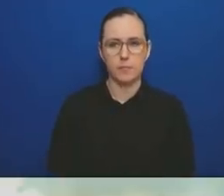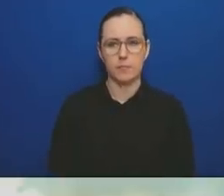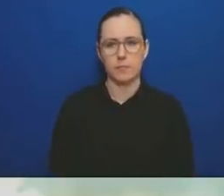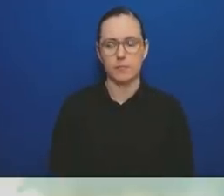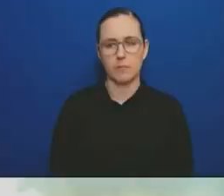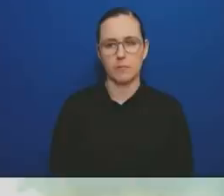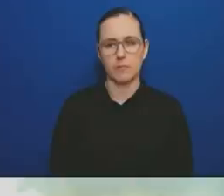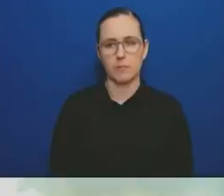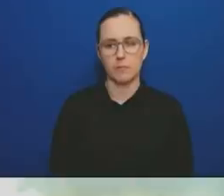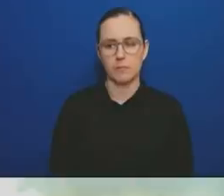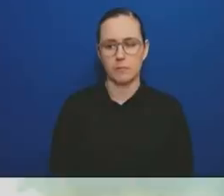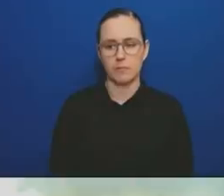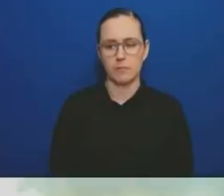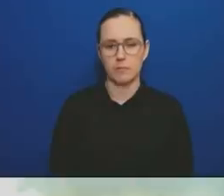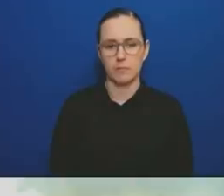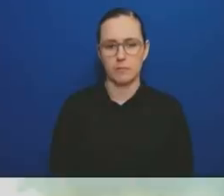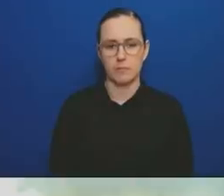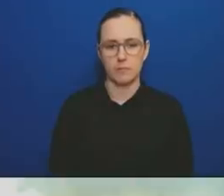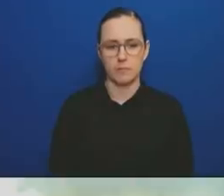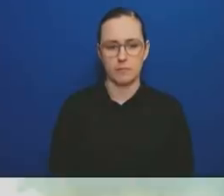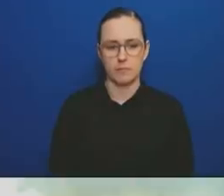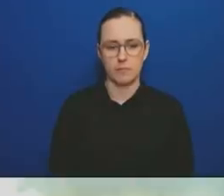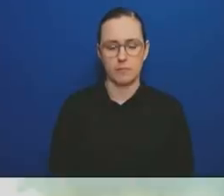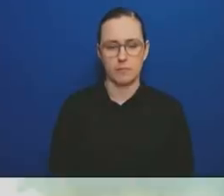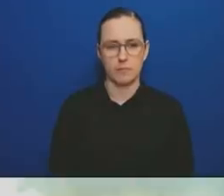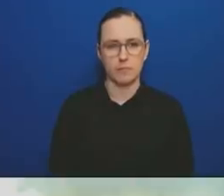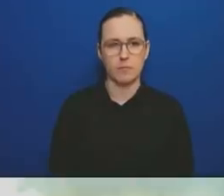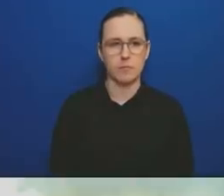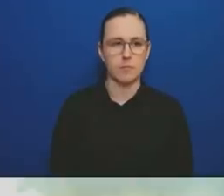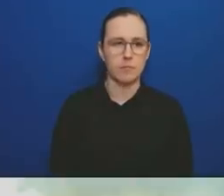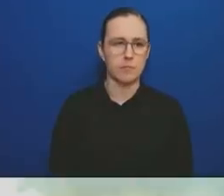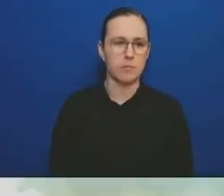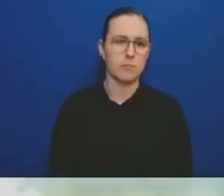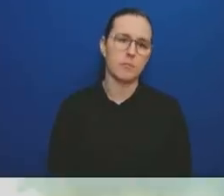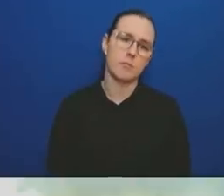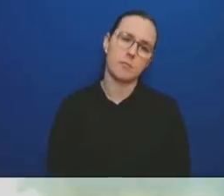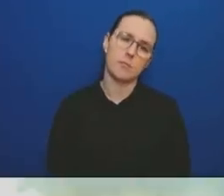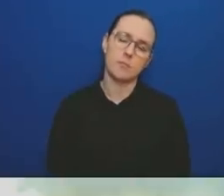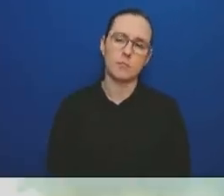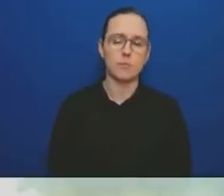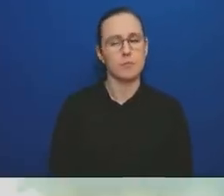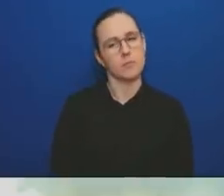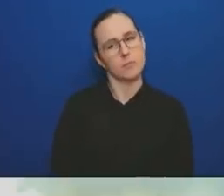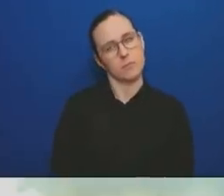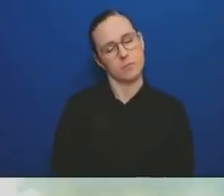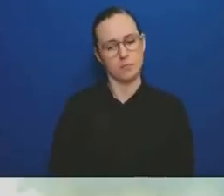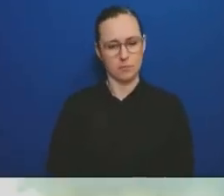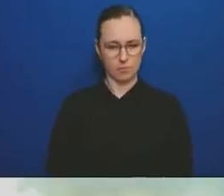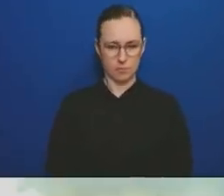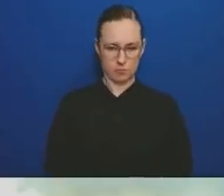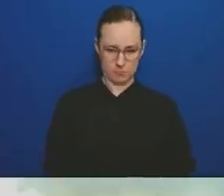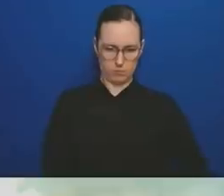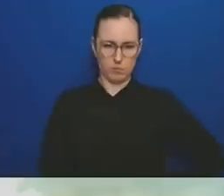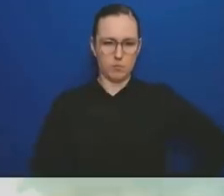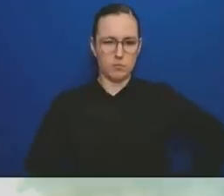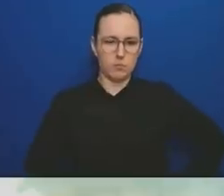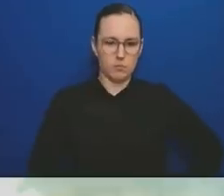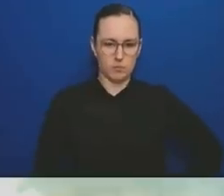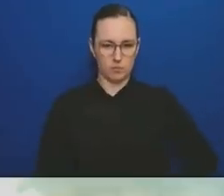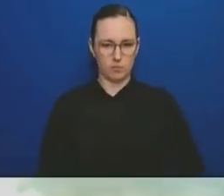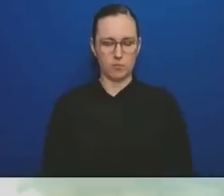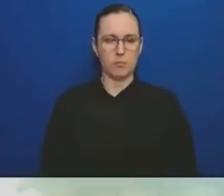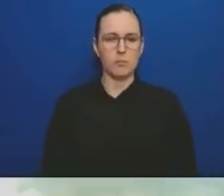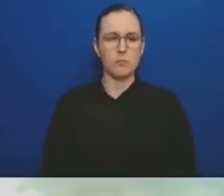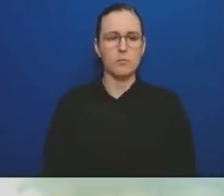peu près, ou 40 en ce jour-ci, et un taux de positivité de 19